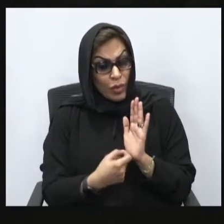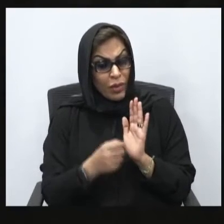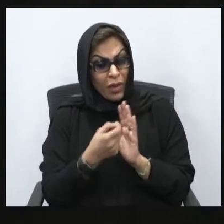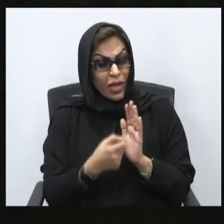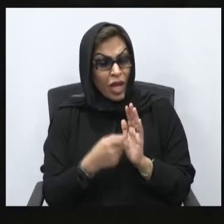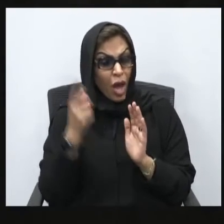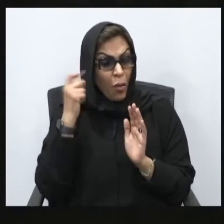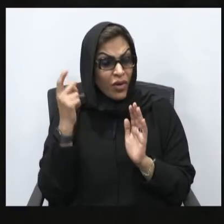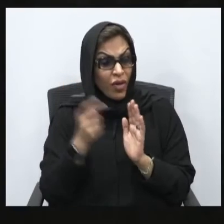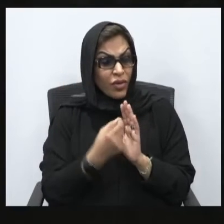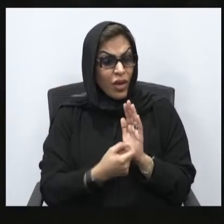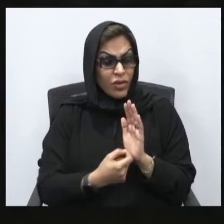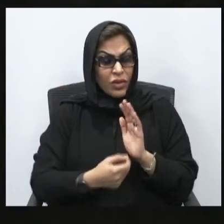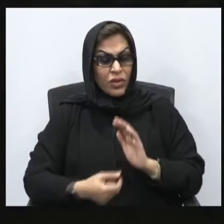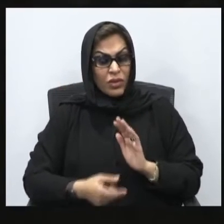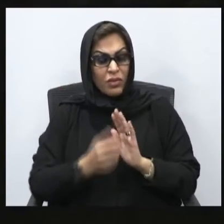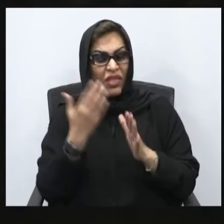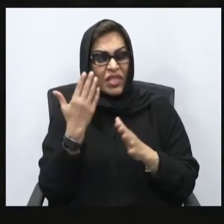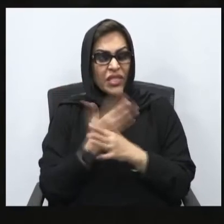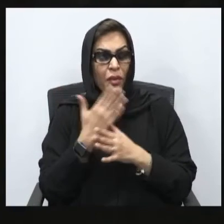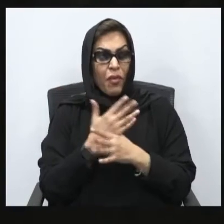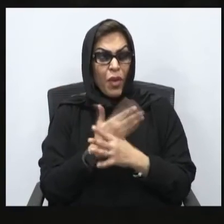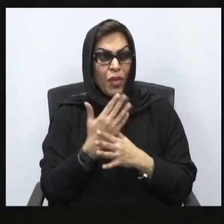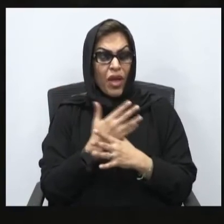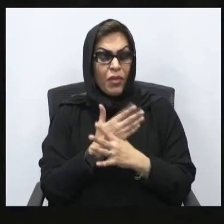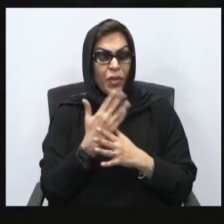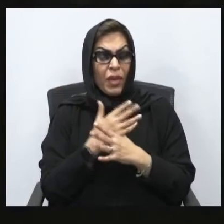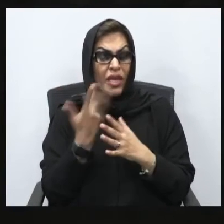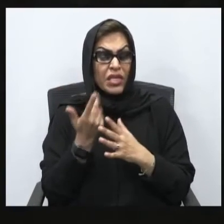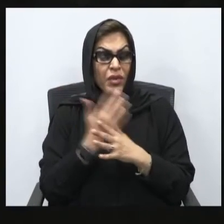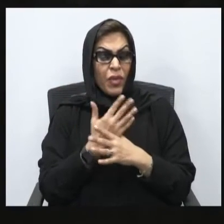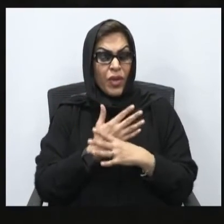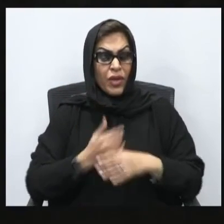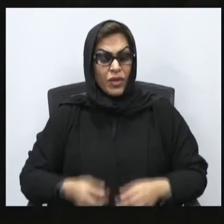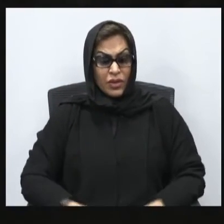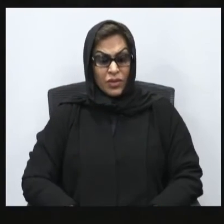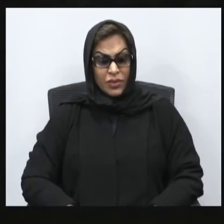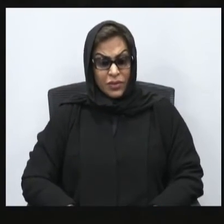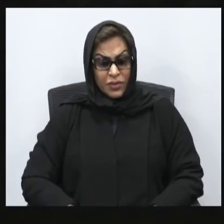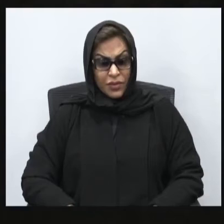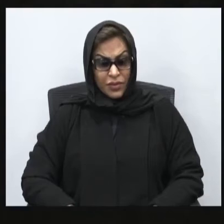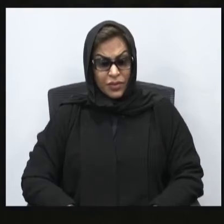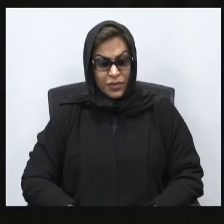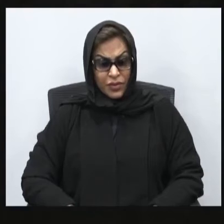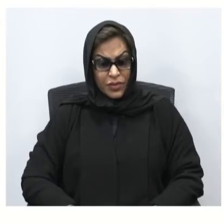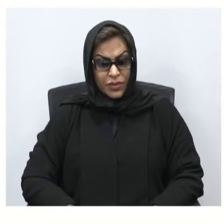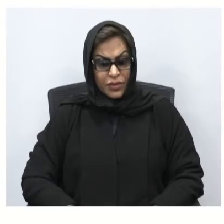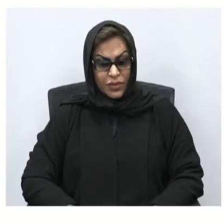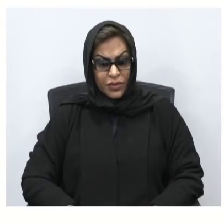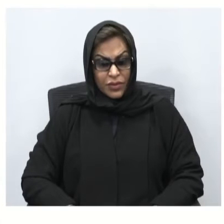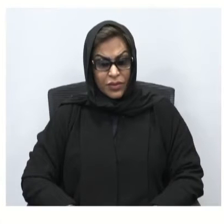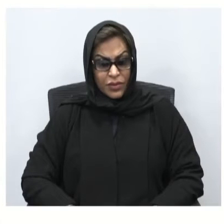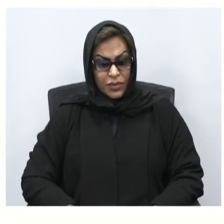امراض ما هي المسببات التي قد تكون سبب في تاثير في امراض الجهاز